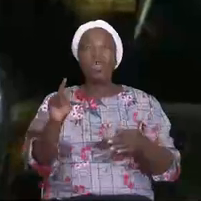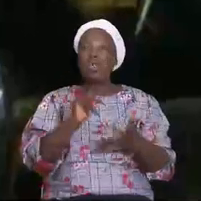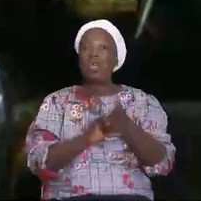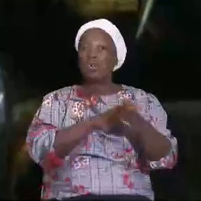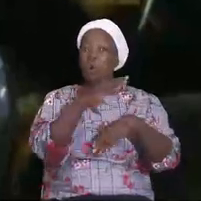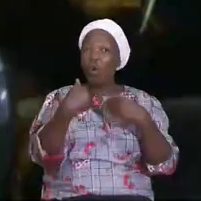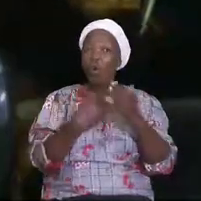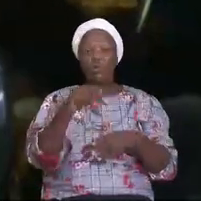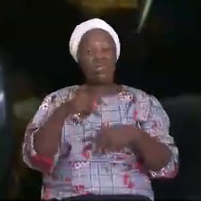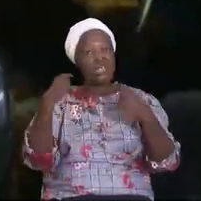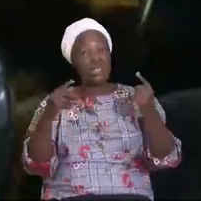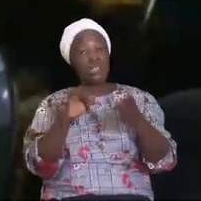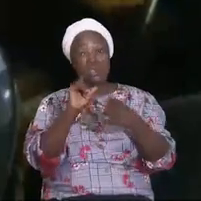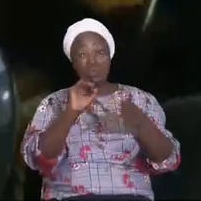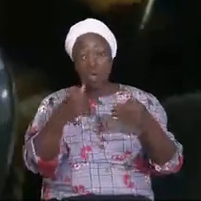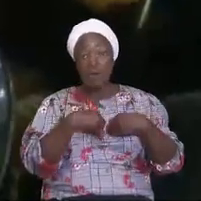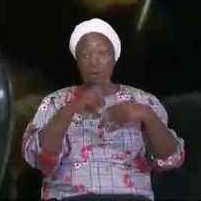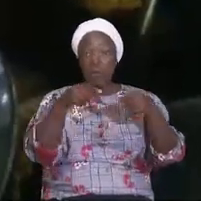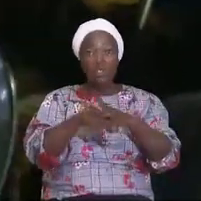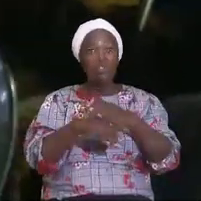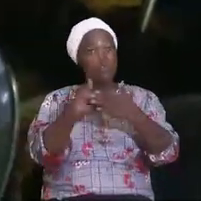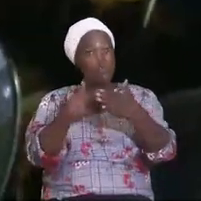conviction. J'ai la pleine conviction